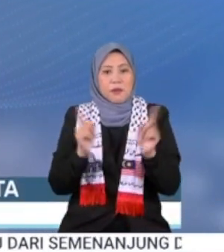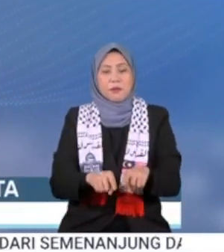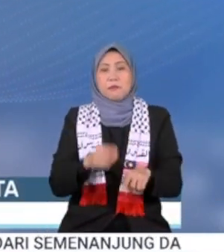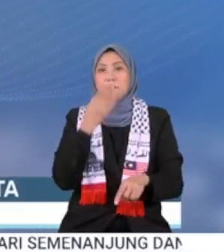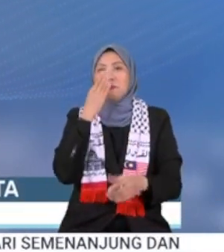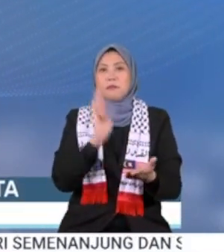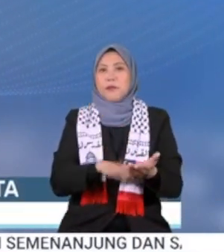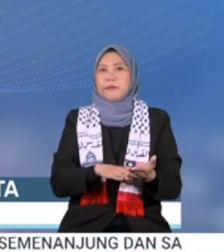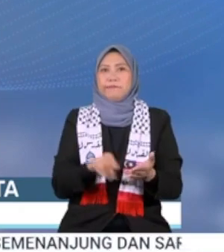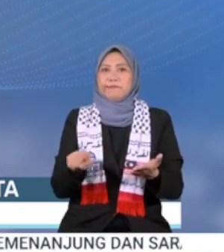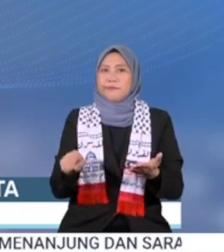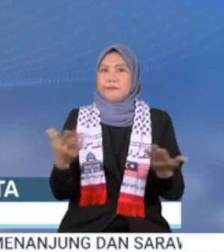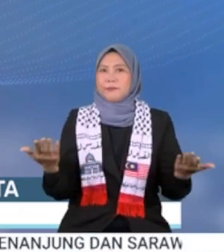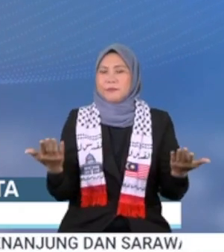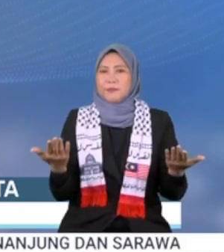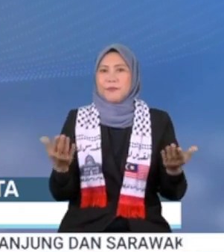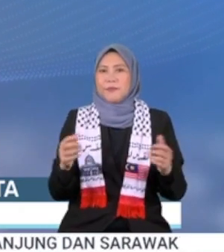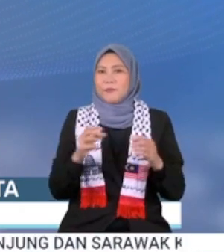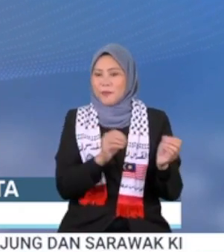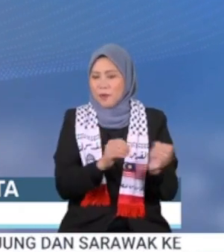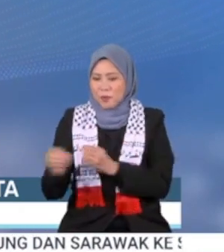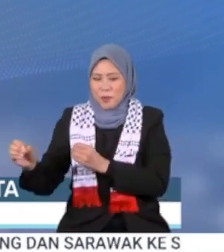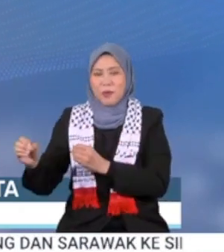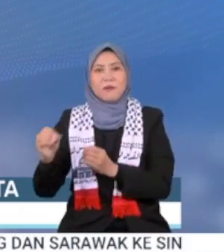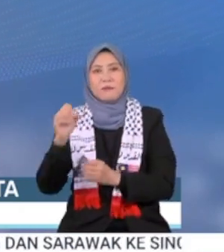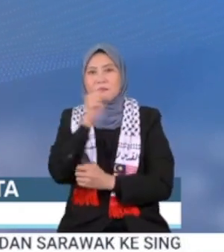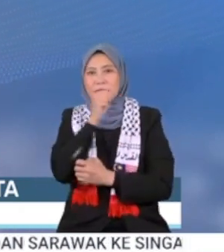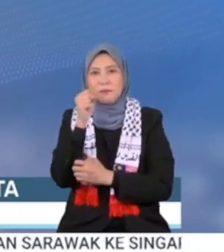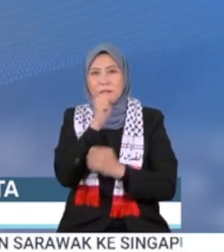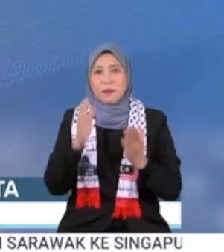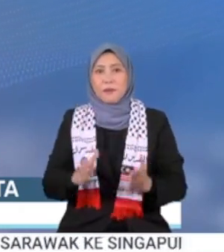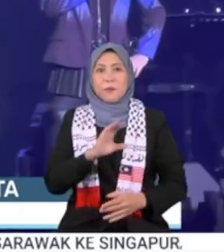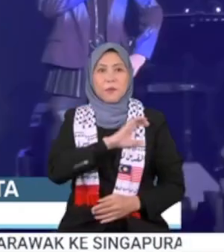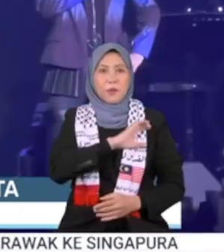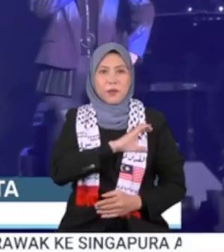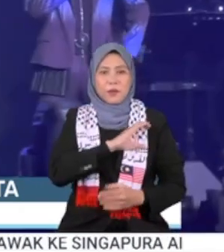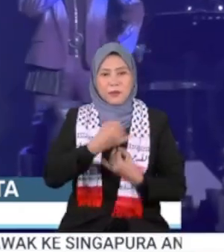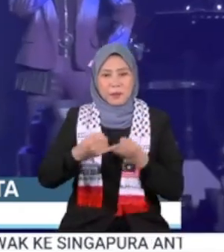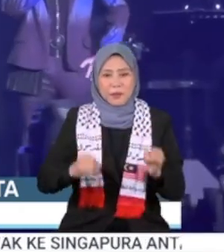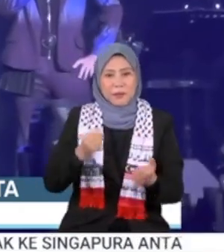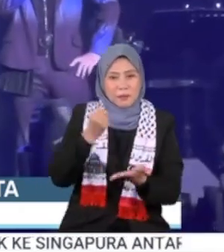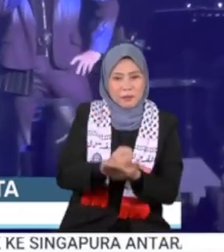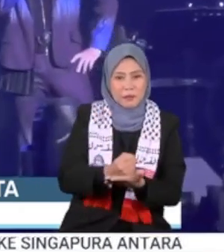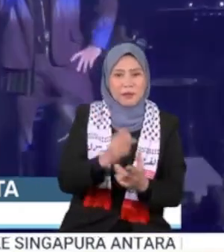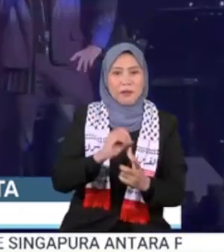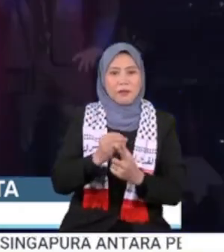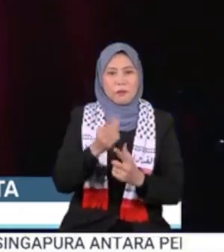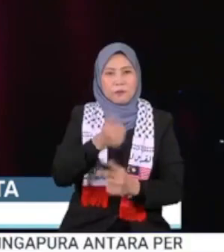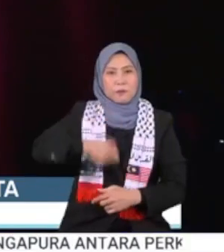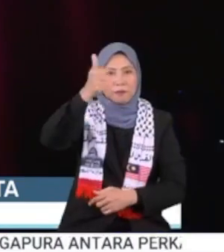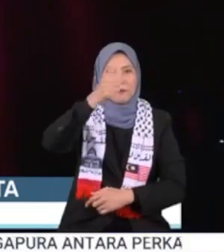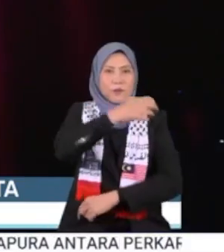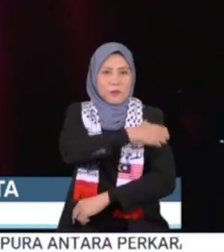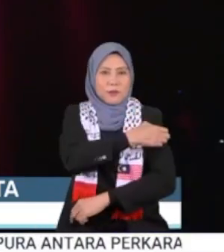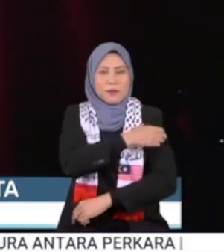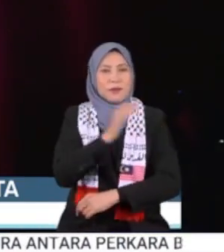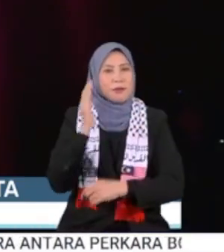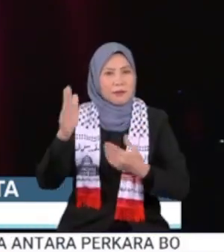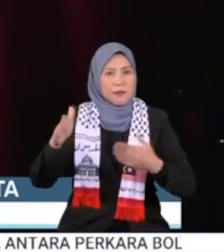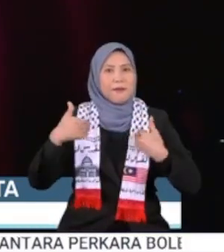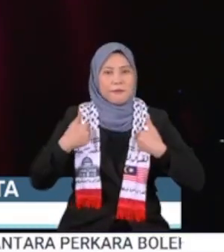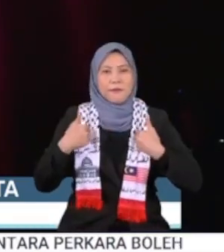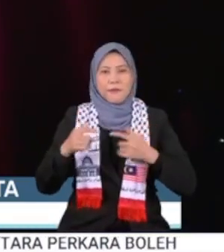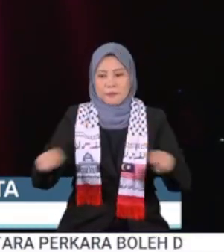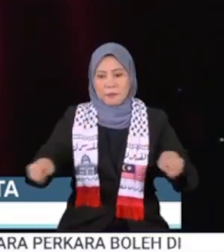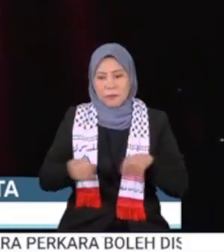yang tidak diingini sepanjang penganjurannya pihak polis jabatan imigresen serta pihak berkuasa tempatan akan berada